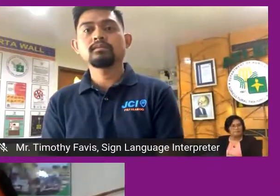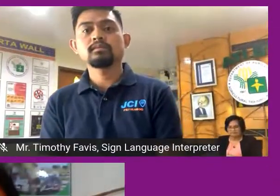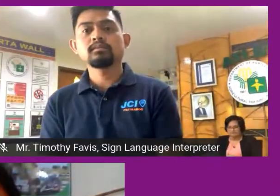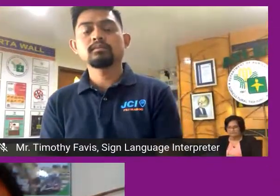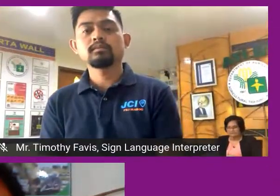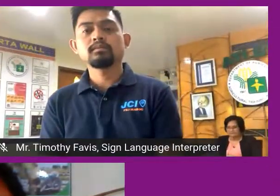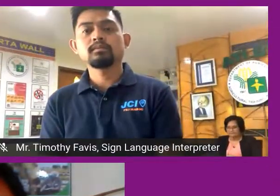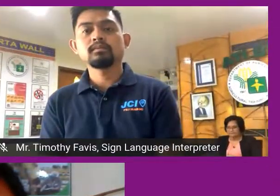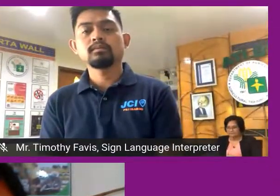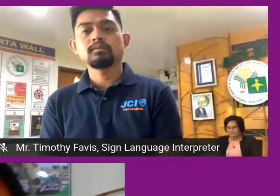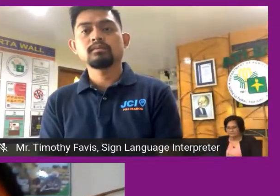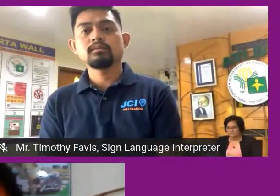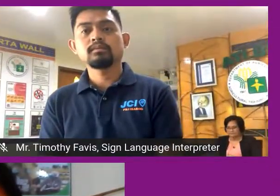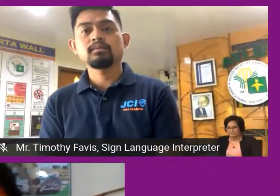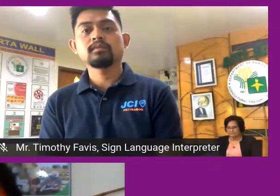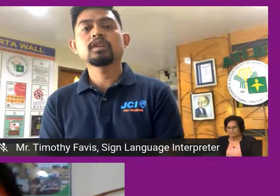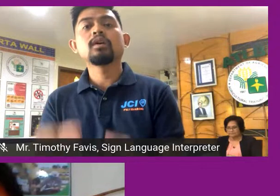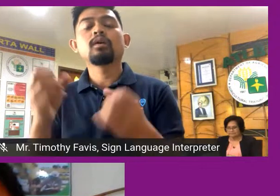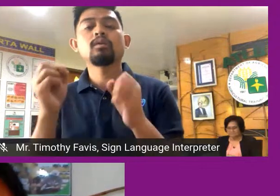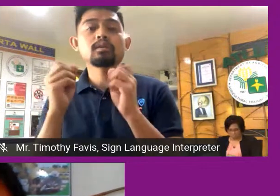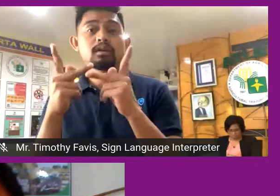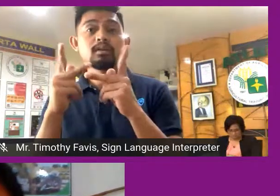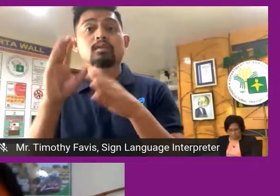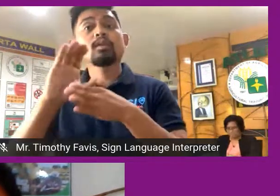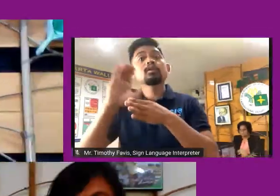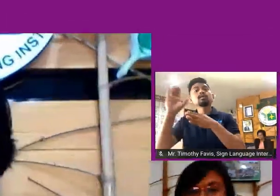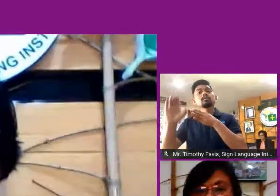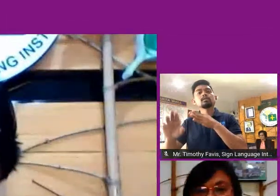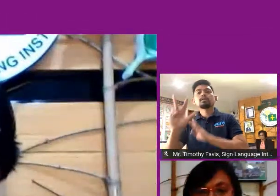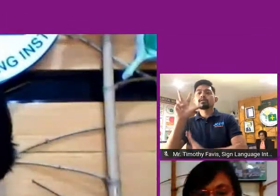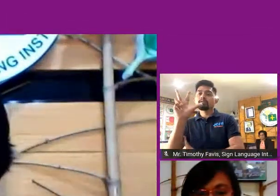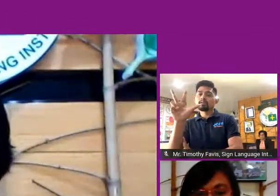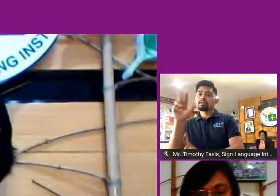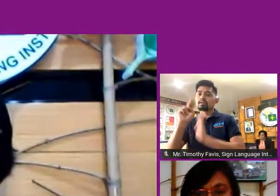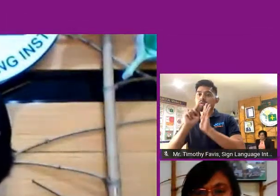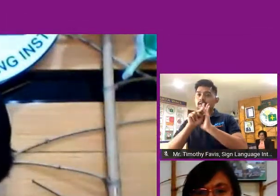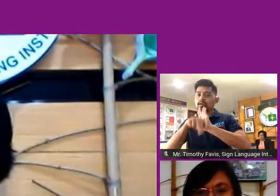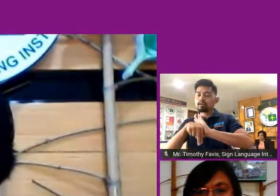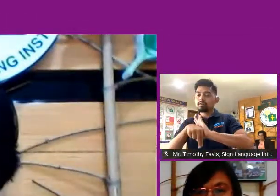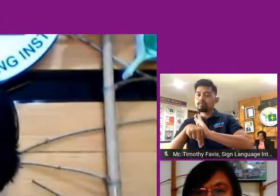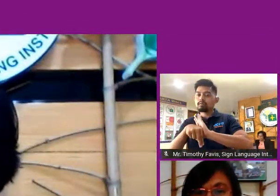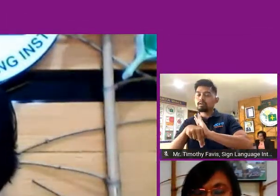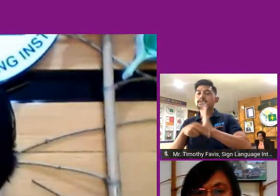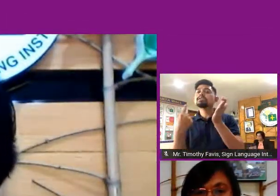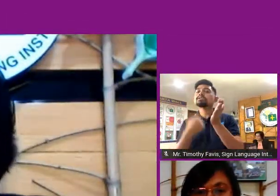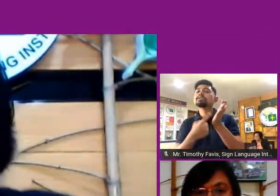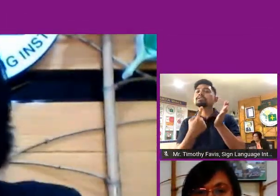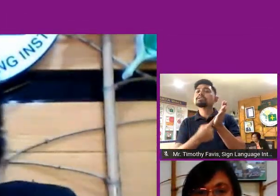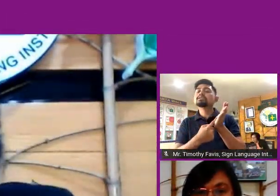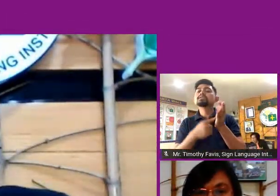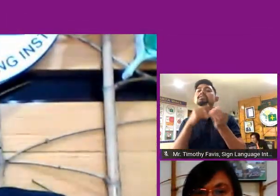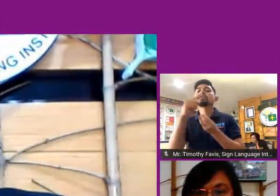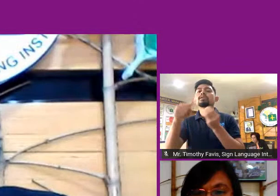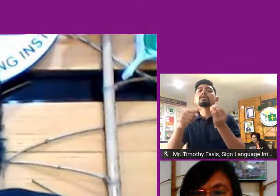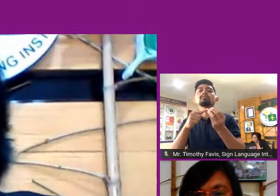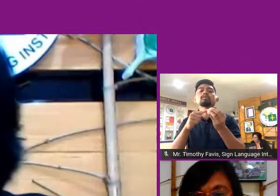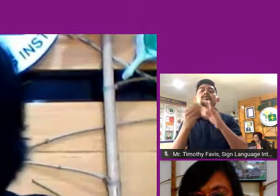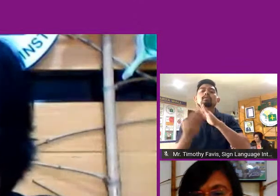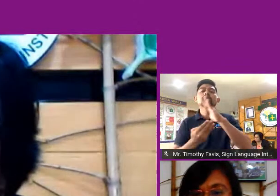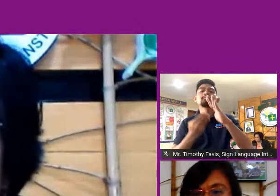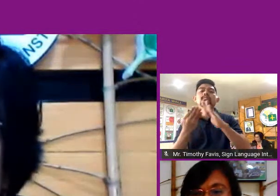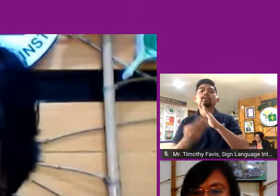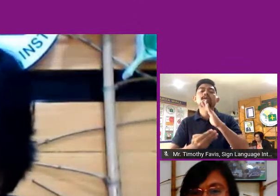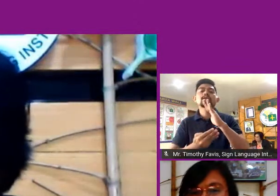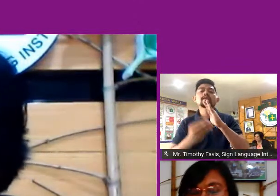Okay, ma'am. Tapos na naman yung ating tatlong oras na talakayan regarding sa basic concepts